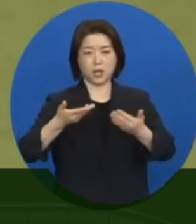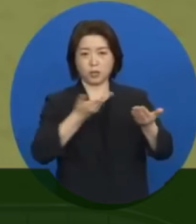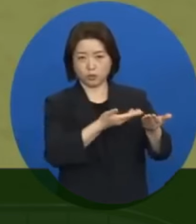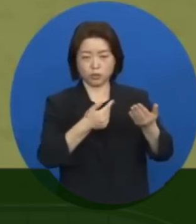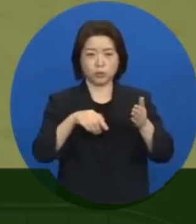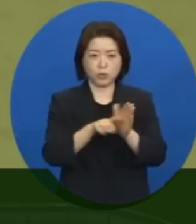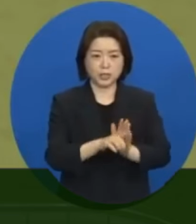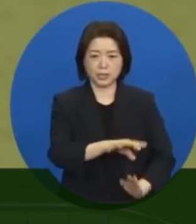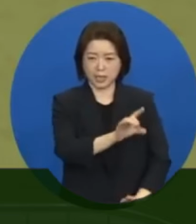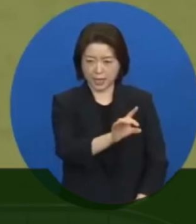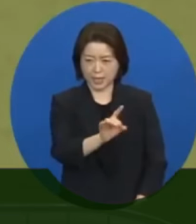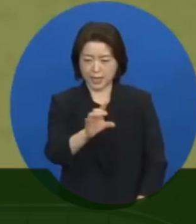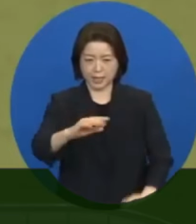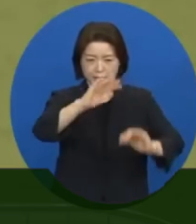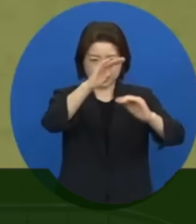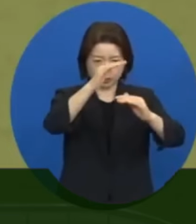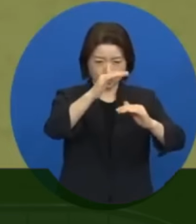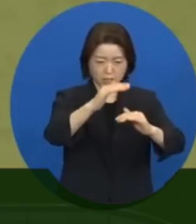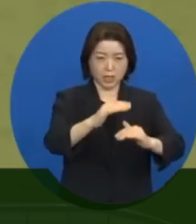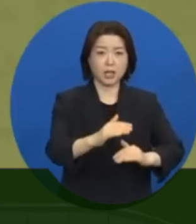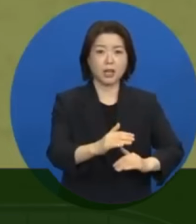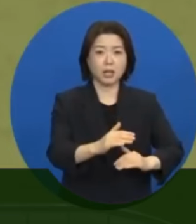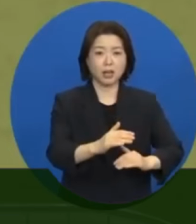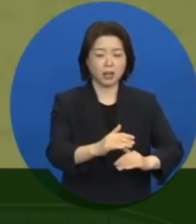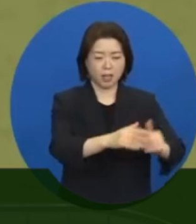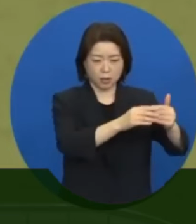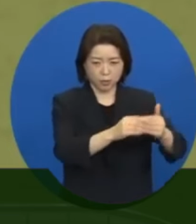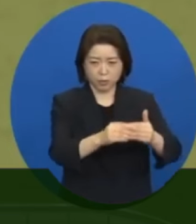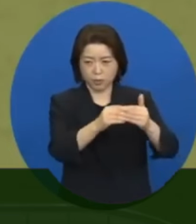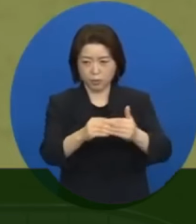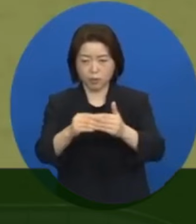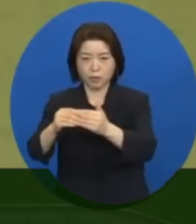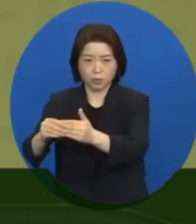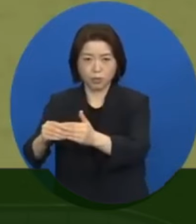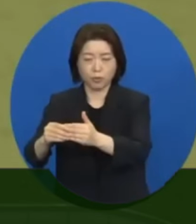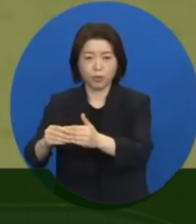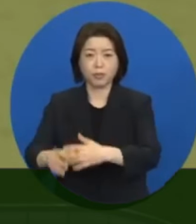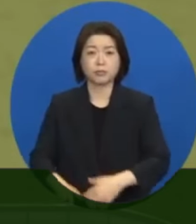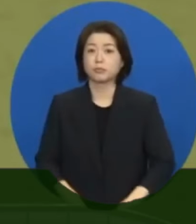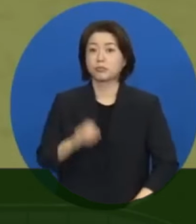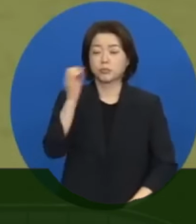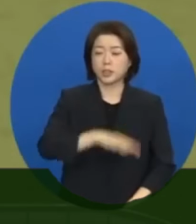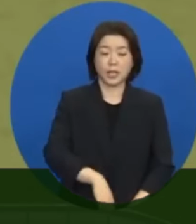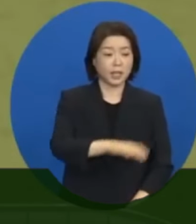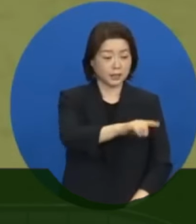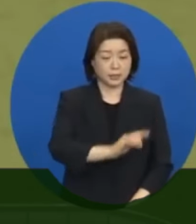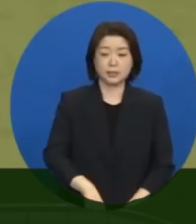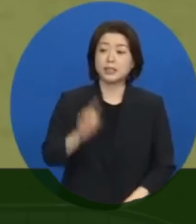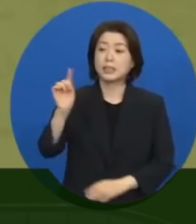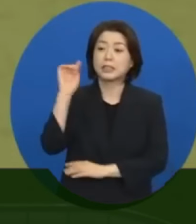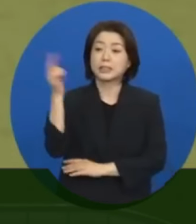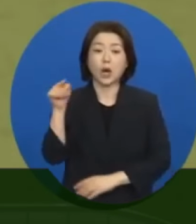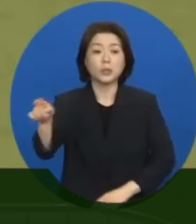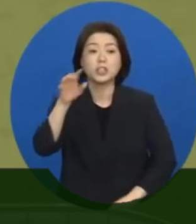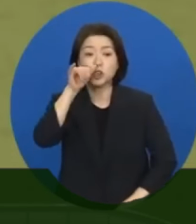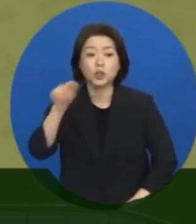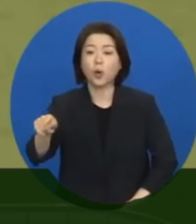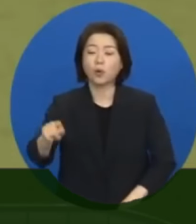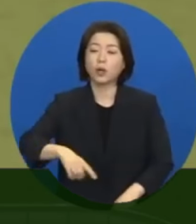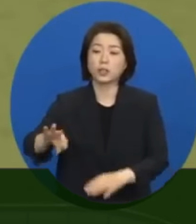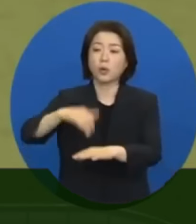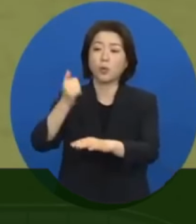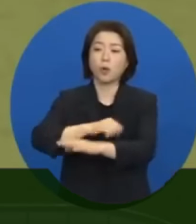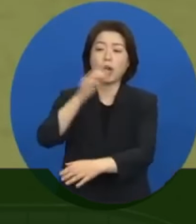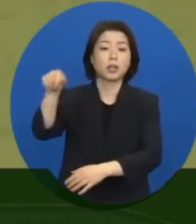하나하나이 과정을 인도하신 거예요 그냥 야 다윗이라는가 있는데 그냥 그에게